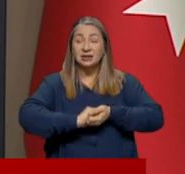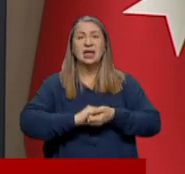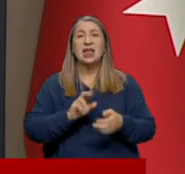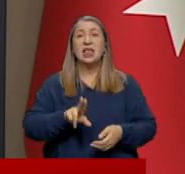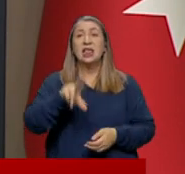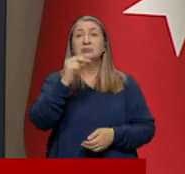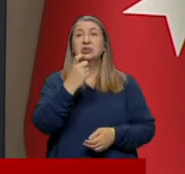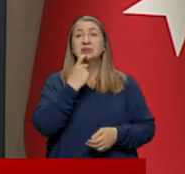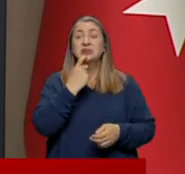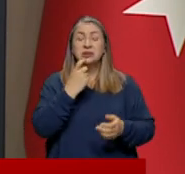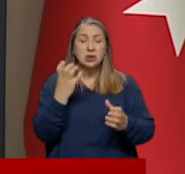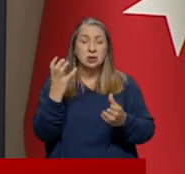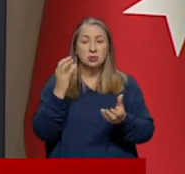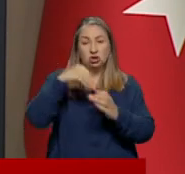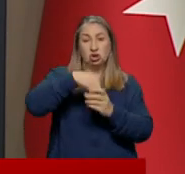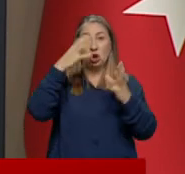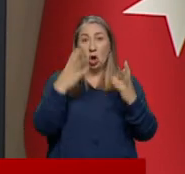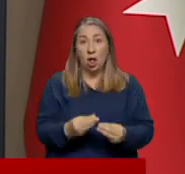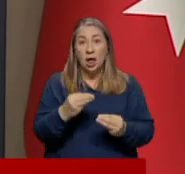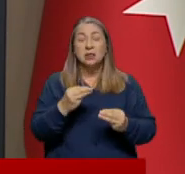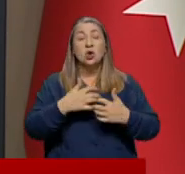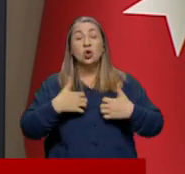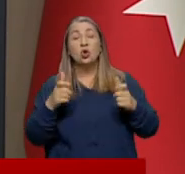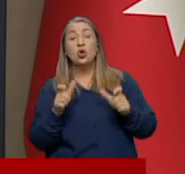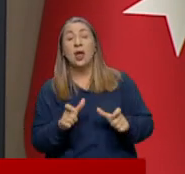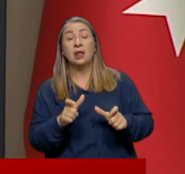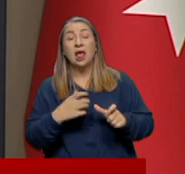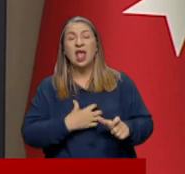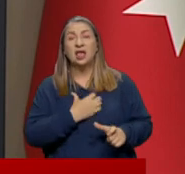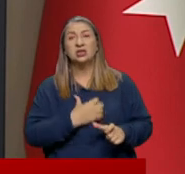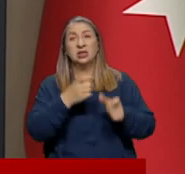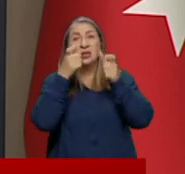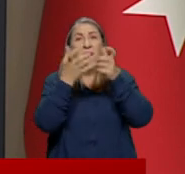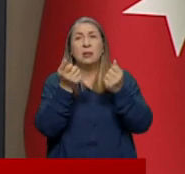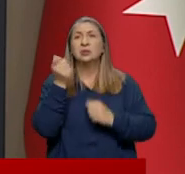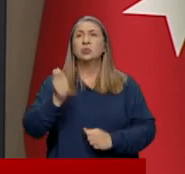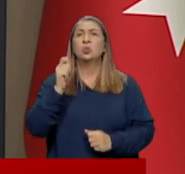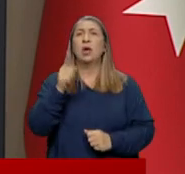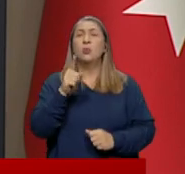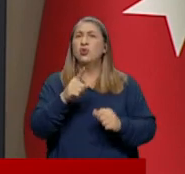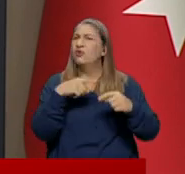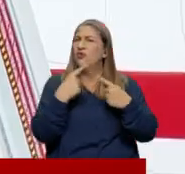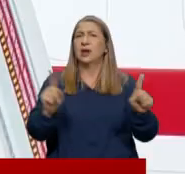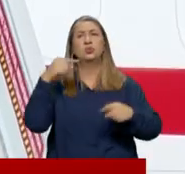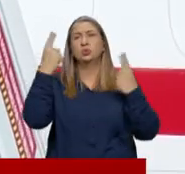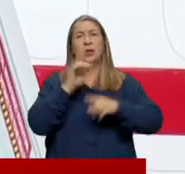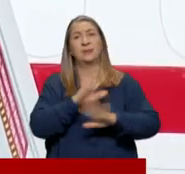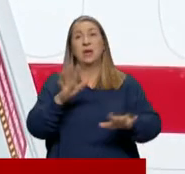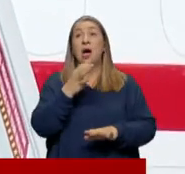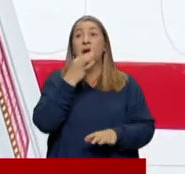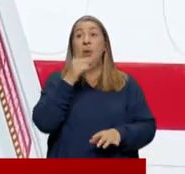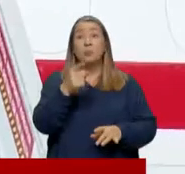yetmiş yıllık mensubu Türkiye'nin güvenlik endişelerini dikkate almak zorundadır Bunun aksi düşünülemez